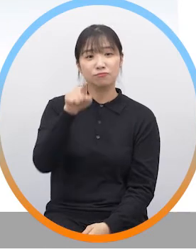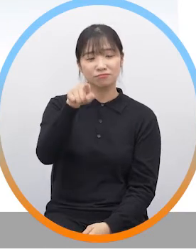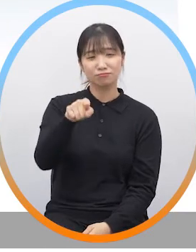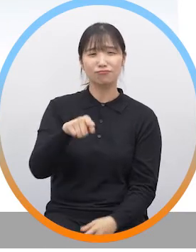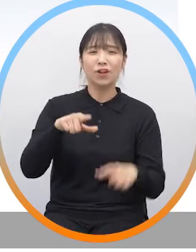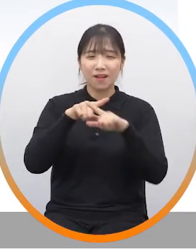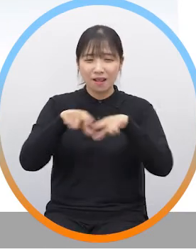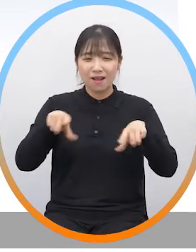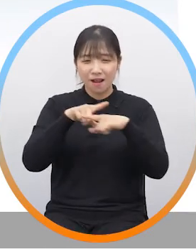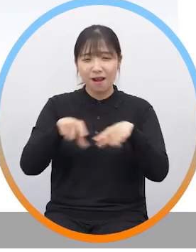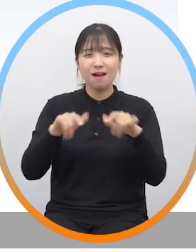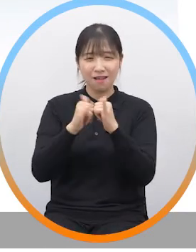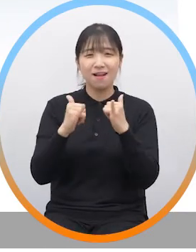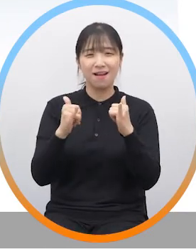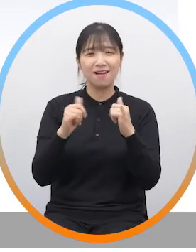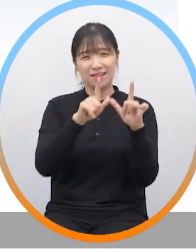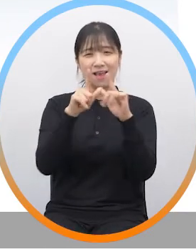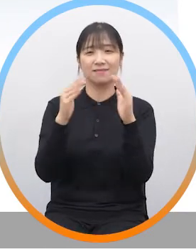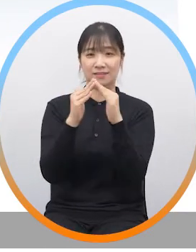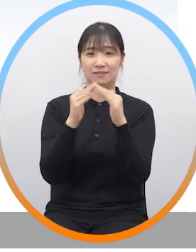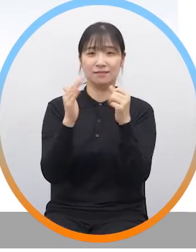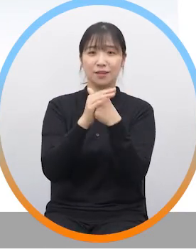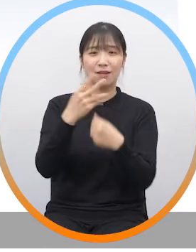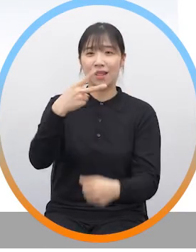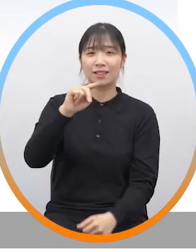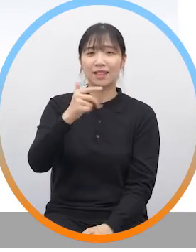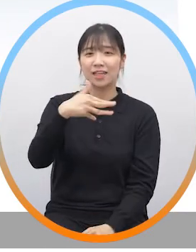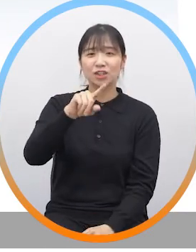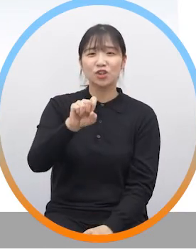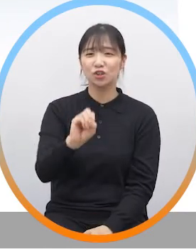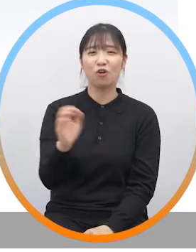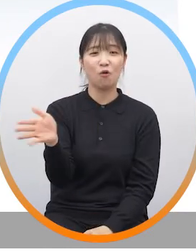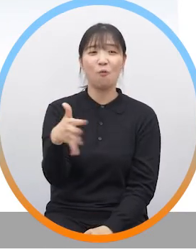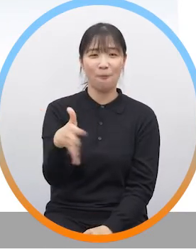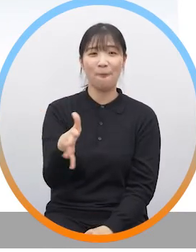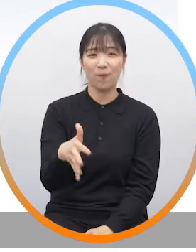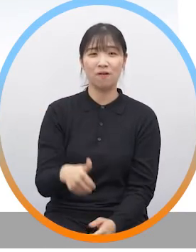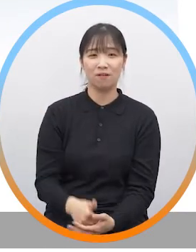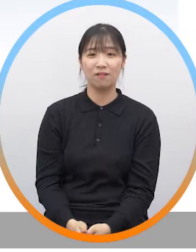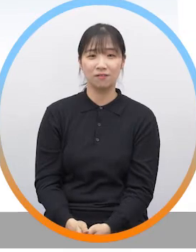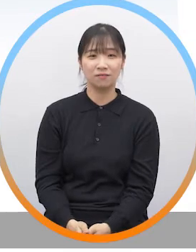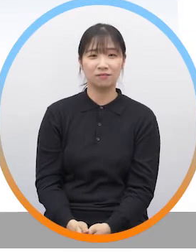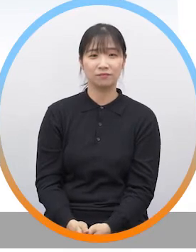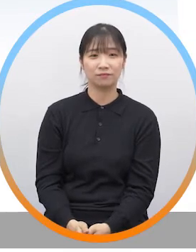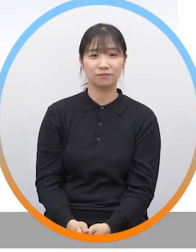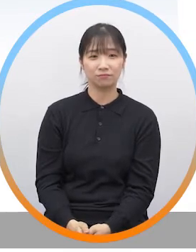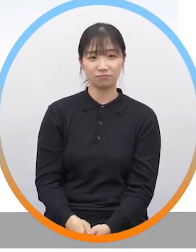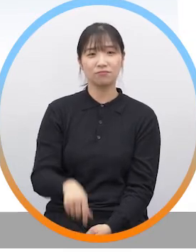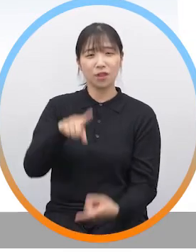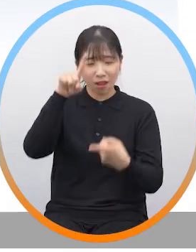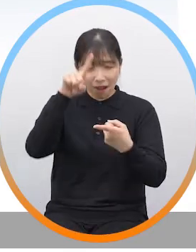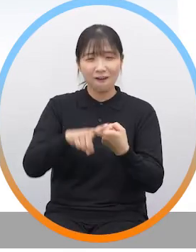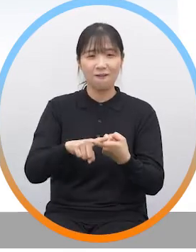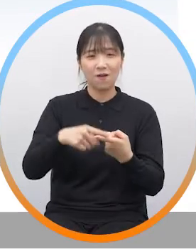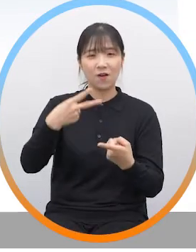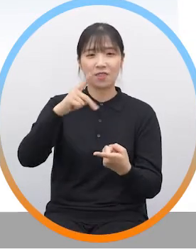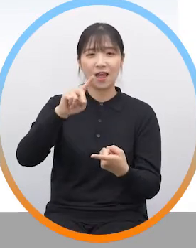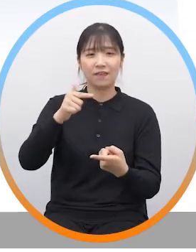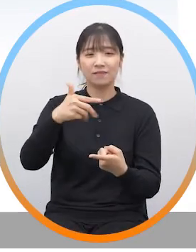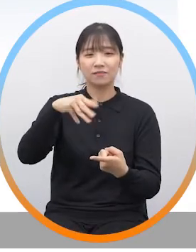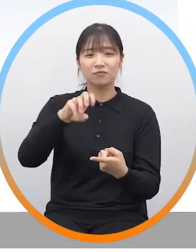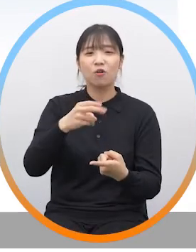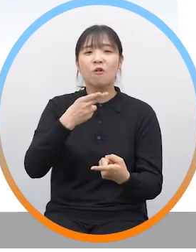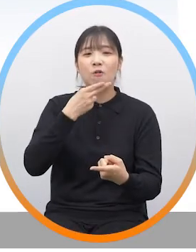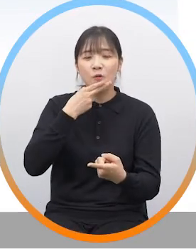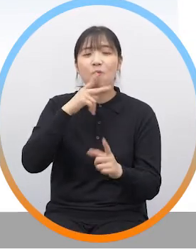여기는 보시면 민간집이기 때문에 단청이 안 됐다는 거죠. 그래서 지금 그대로 단청이 안